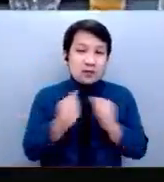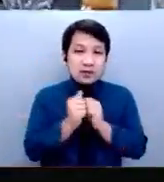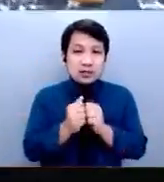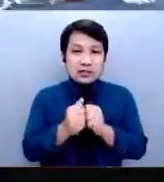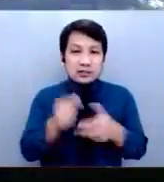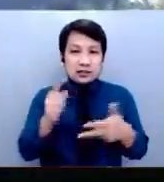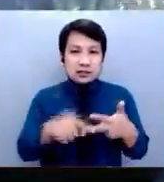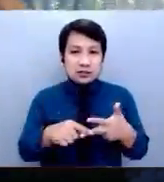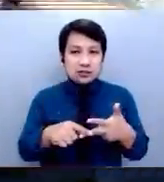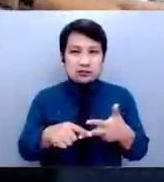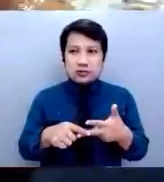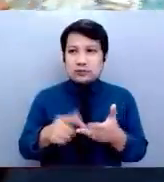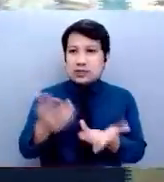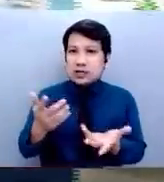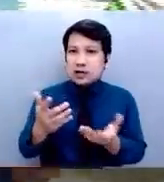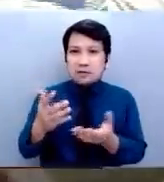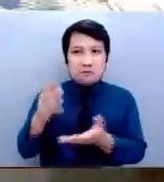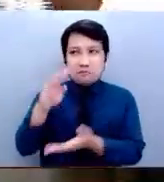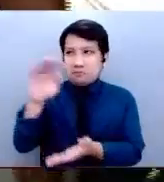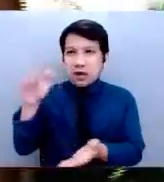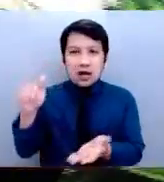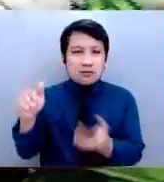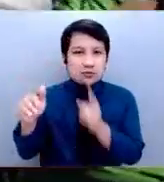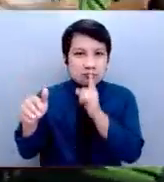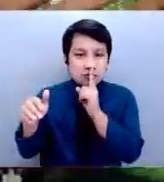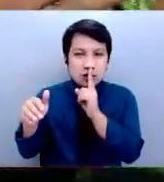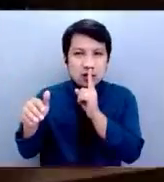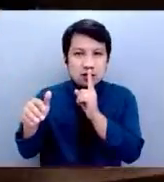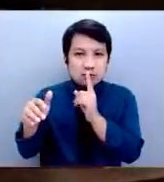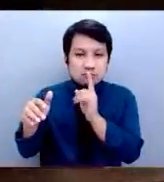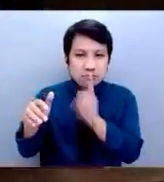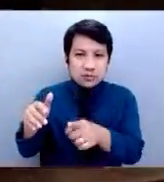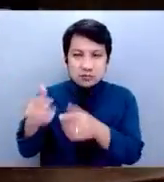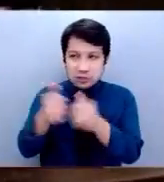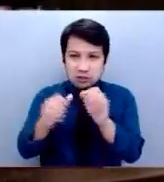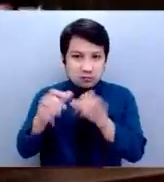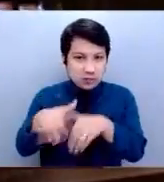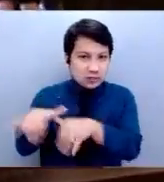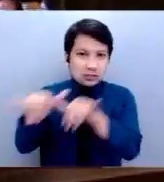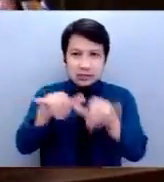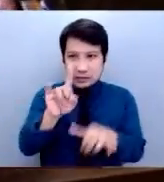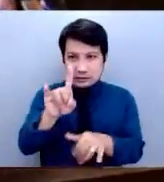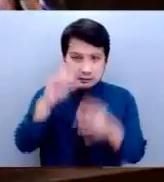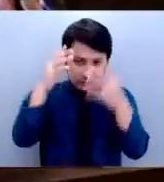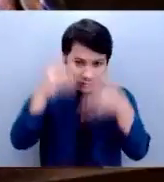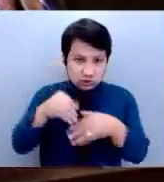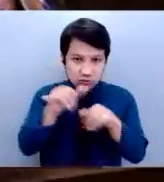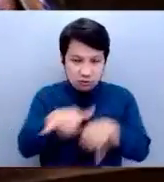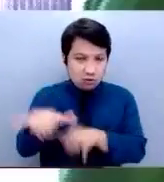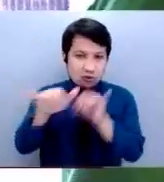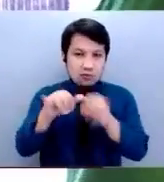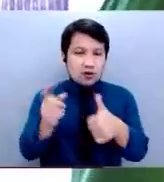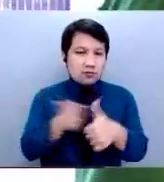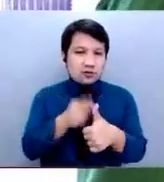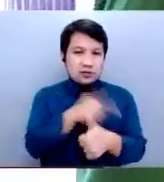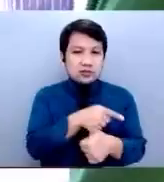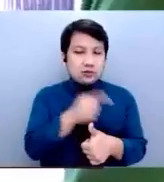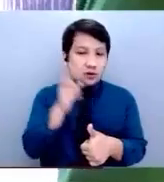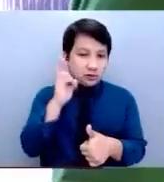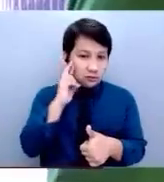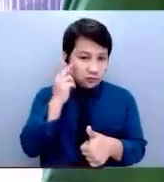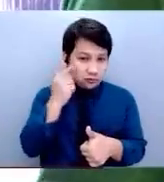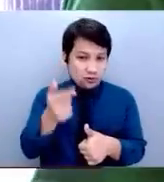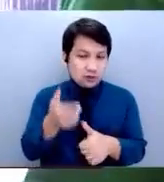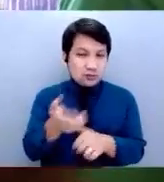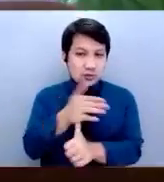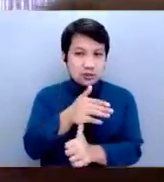main decision. So parang wala pa talagang decision na lumalabas. Kumbaga, inuna lang ni Commissioner Quanson dito